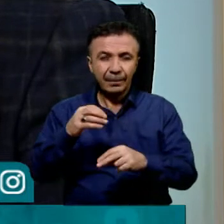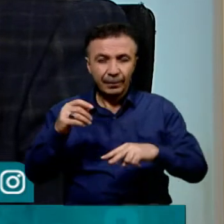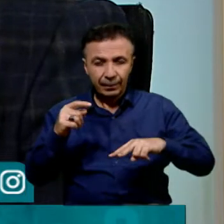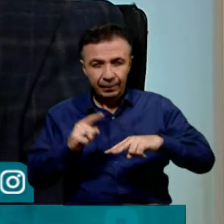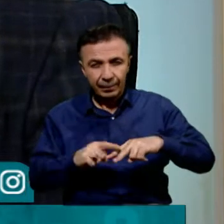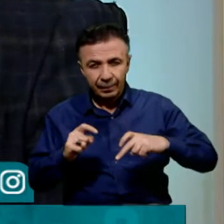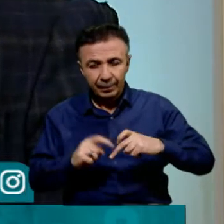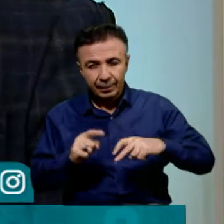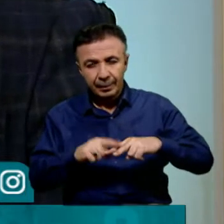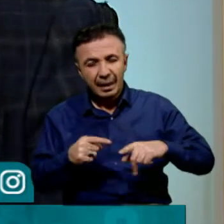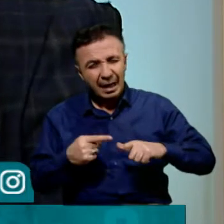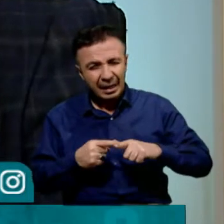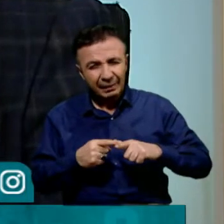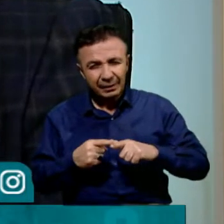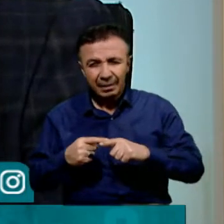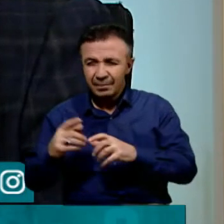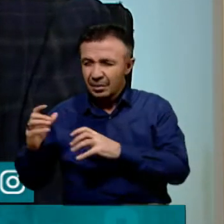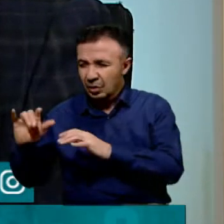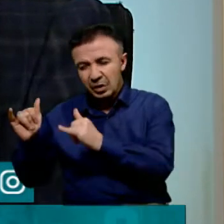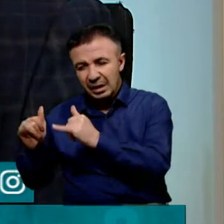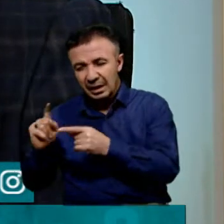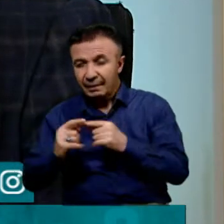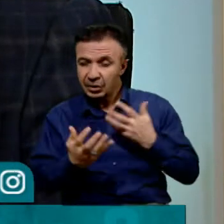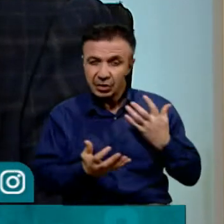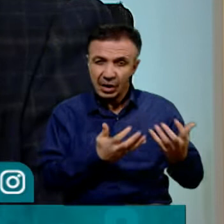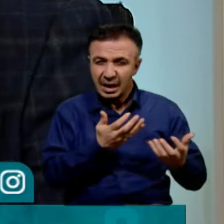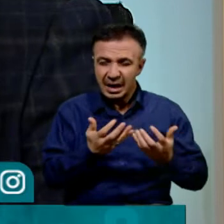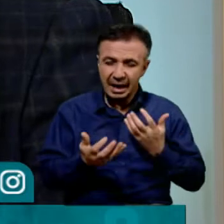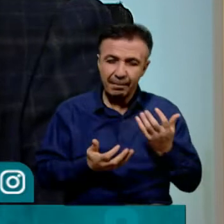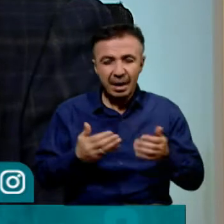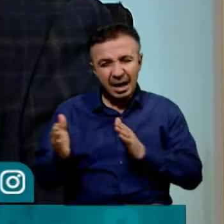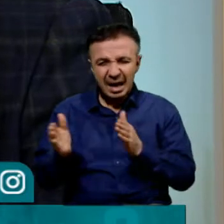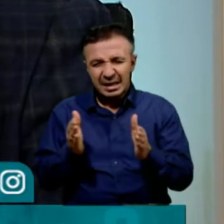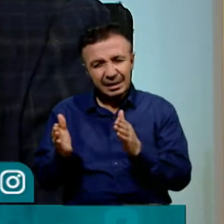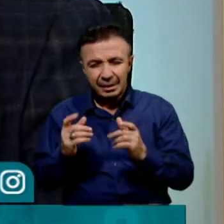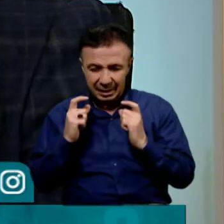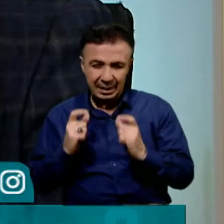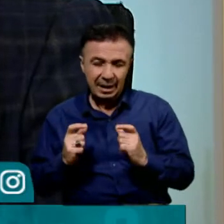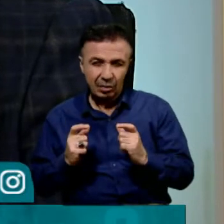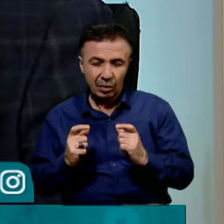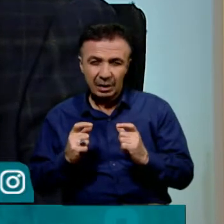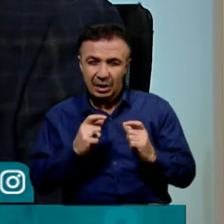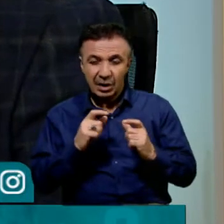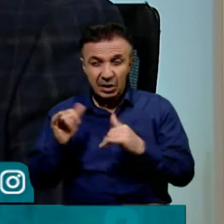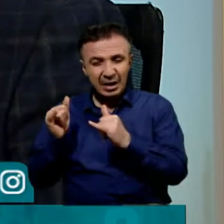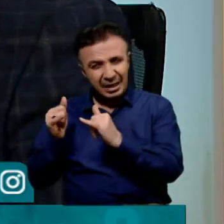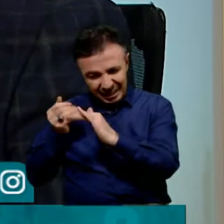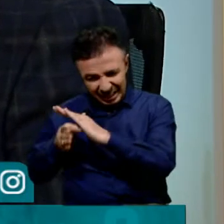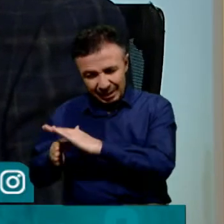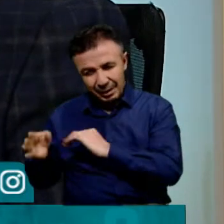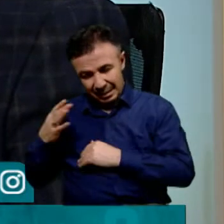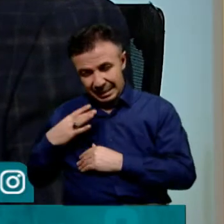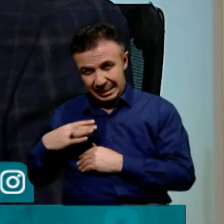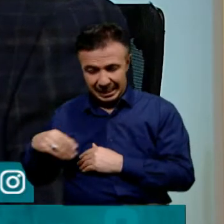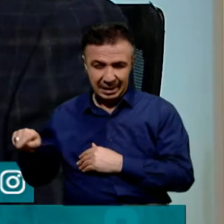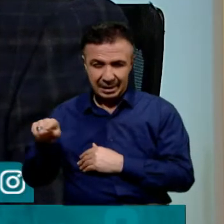Suresi'nde anlatılır yani Cennetle cehennem arasında bir bölge işte onlar cennete girmeyi Arzu lar lar işte